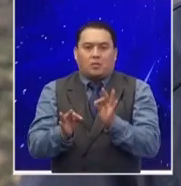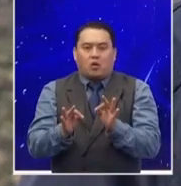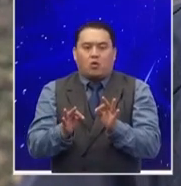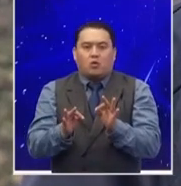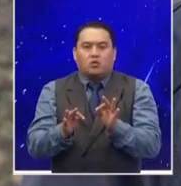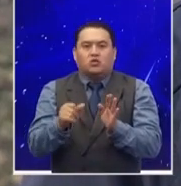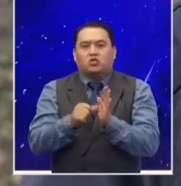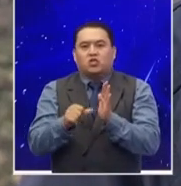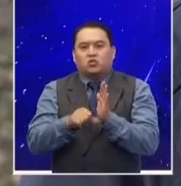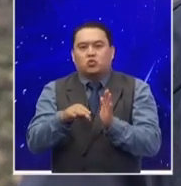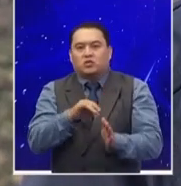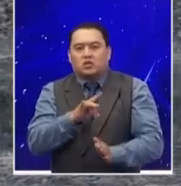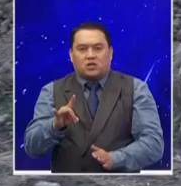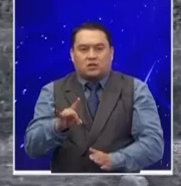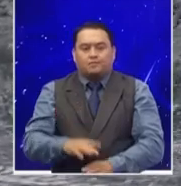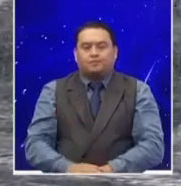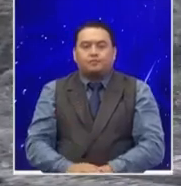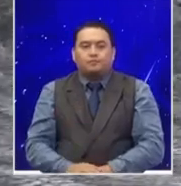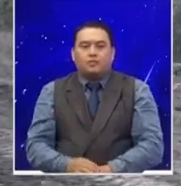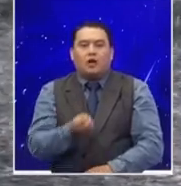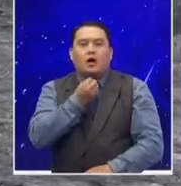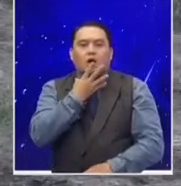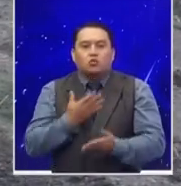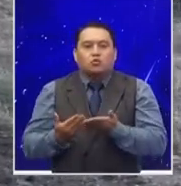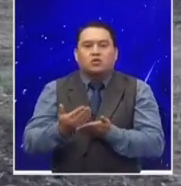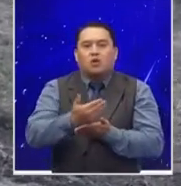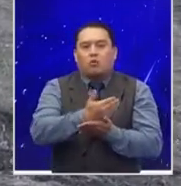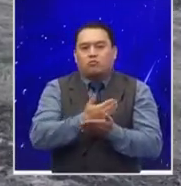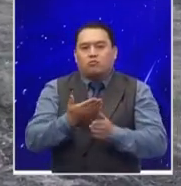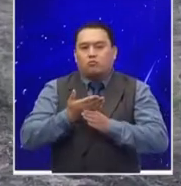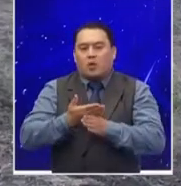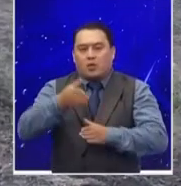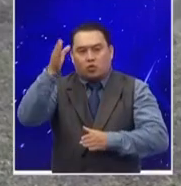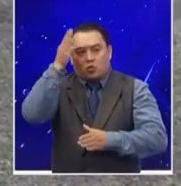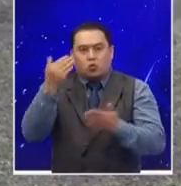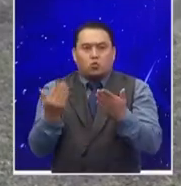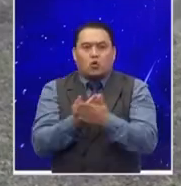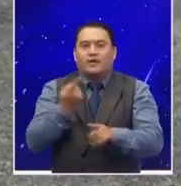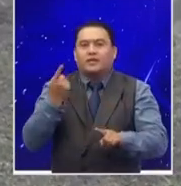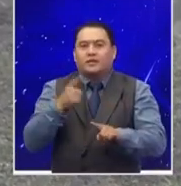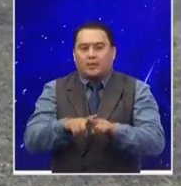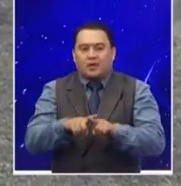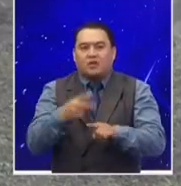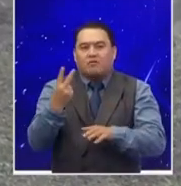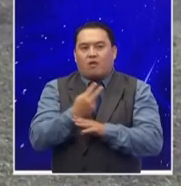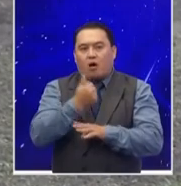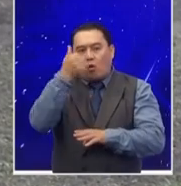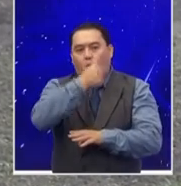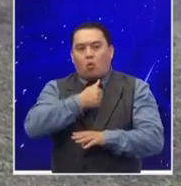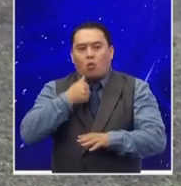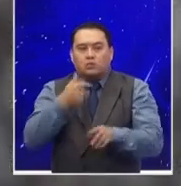круговой идет 600 центнеров с гектара. Получать хороший урожай во многом помогает наука и современная техника. За 2 года при